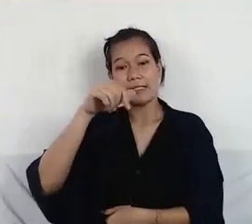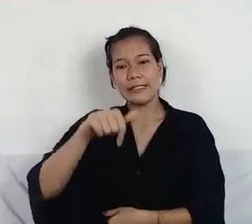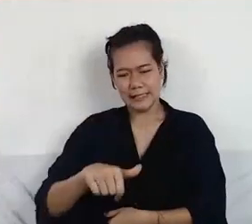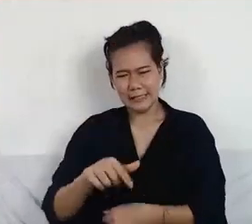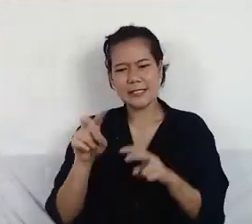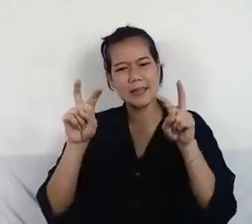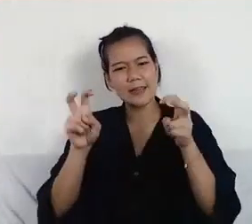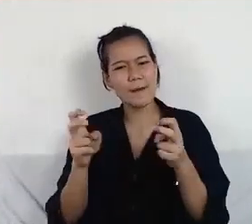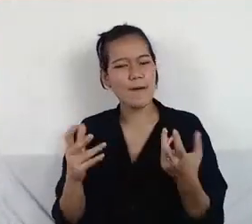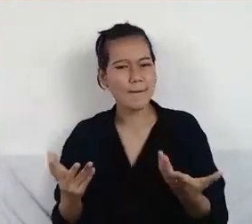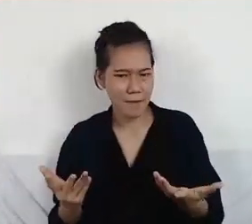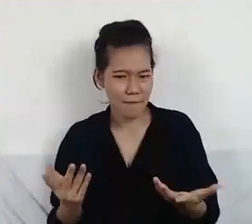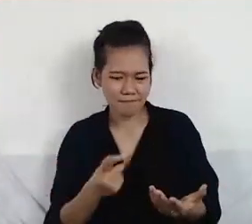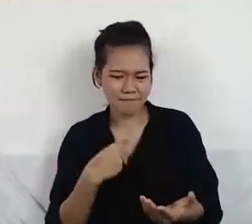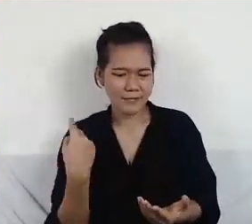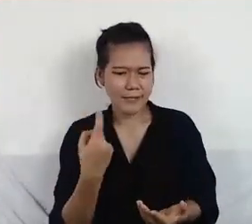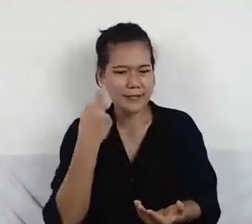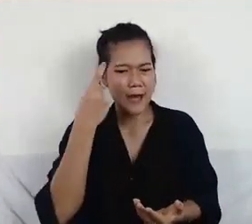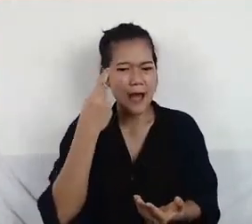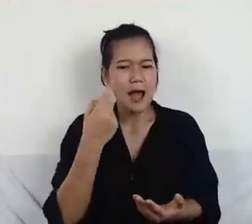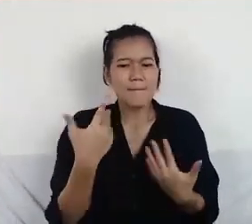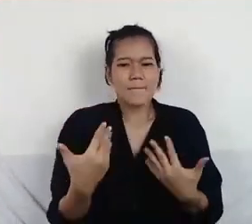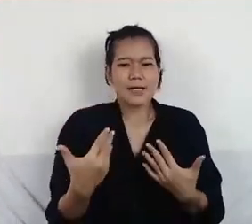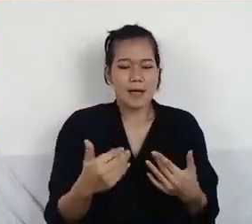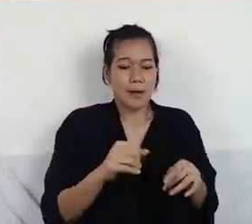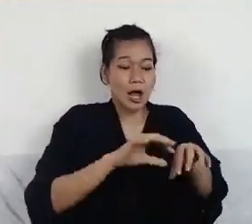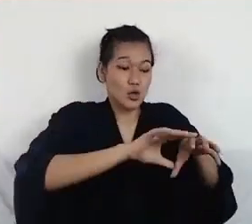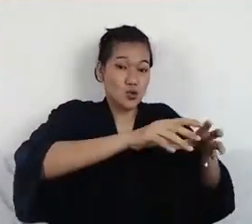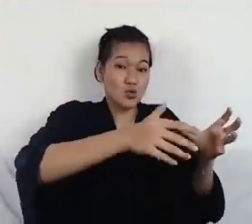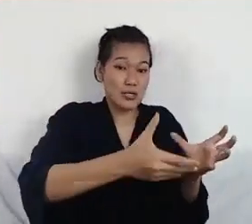tema tentang menjadi duta.